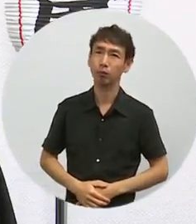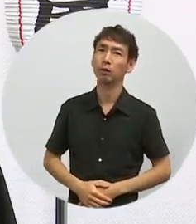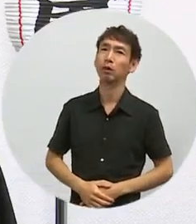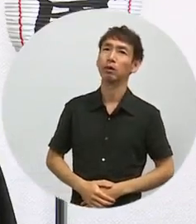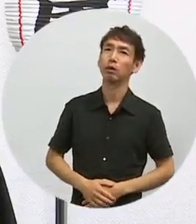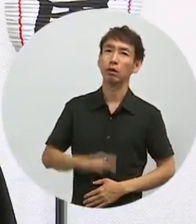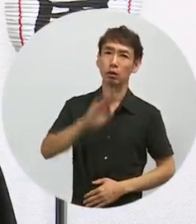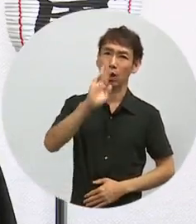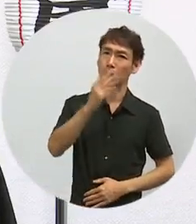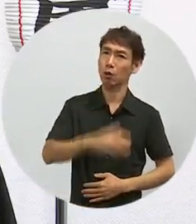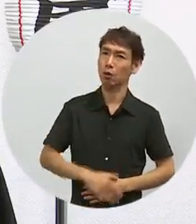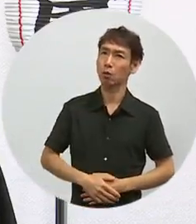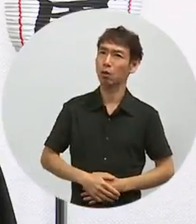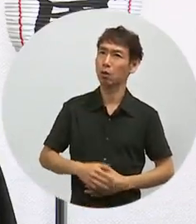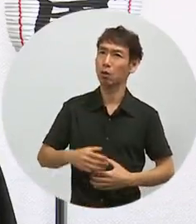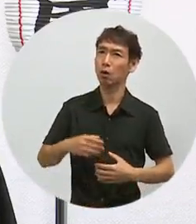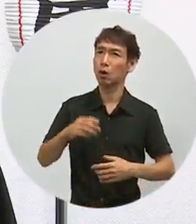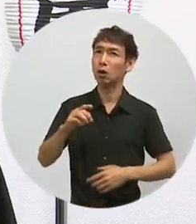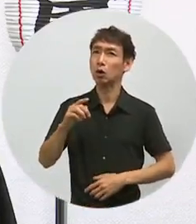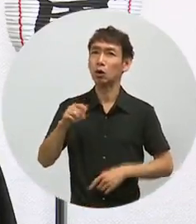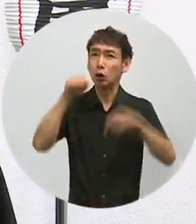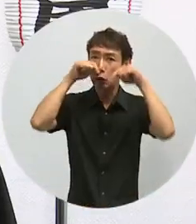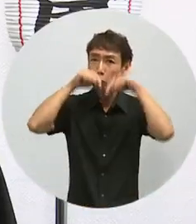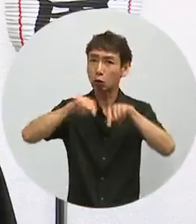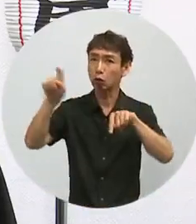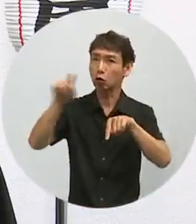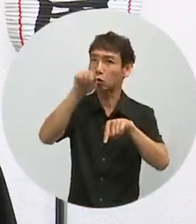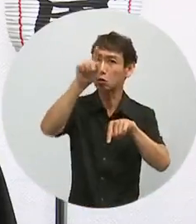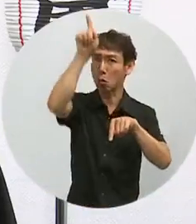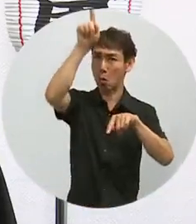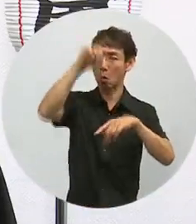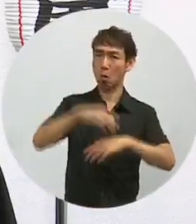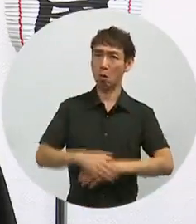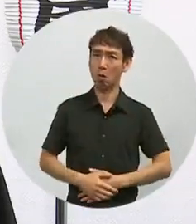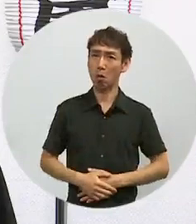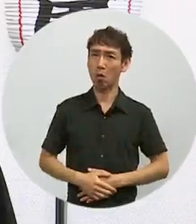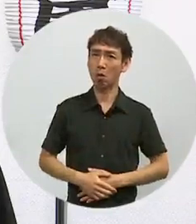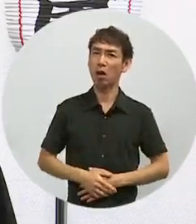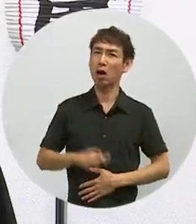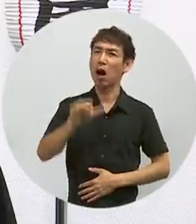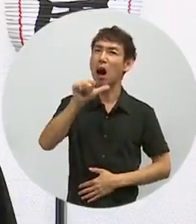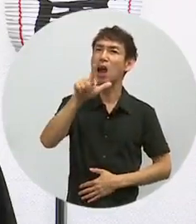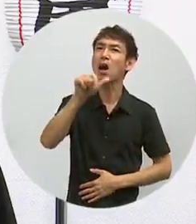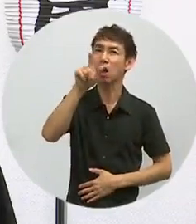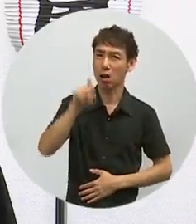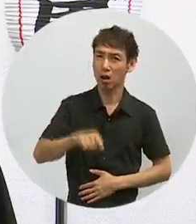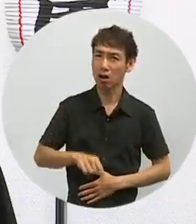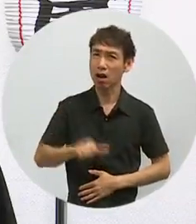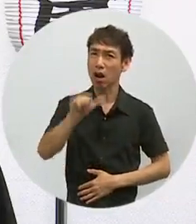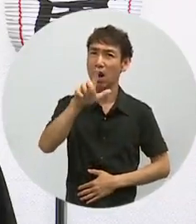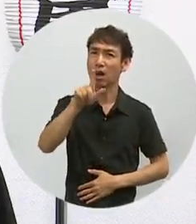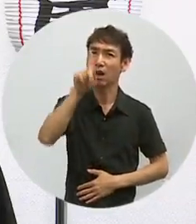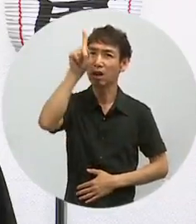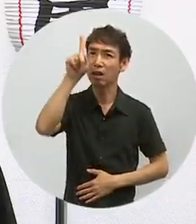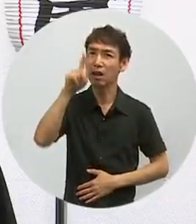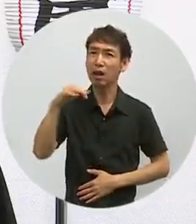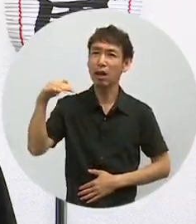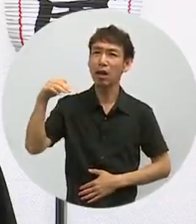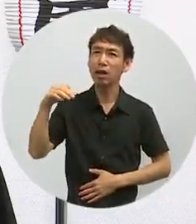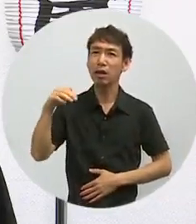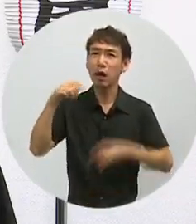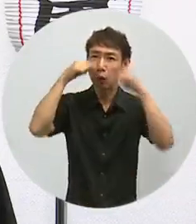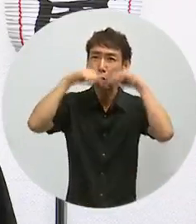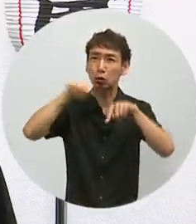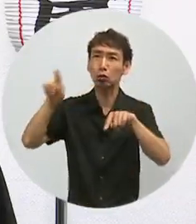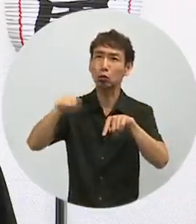でもさ竜もさ、あれだよあれ、あれがないと空高く飛べないら